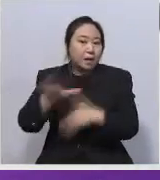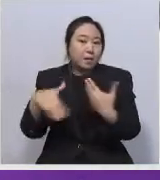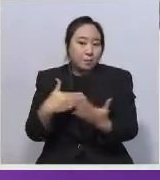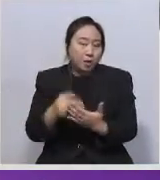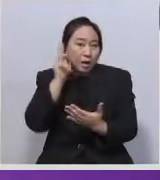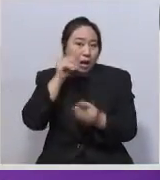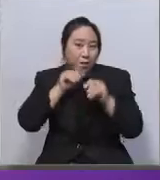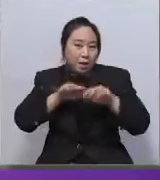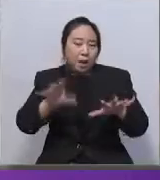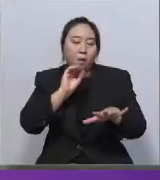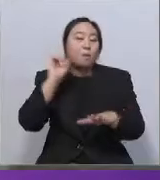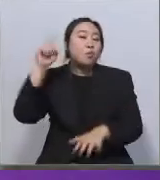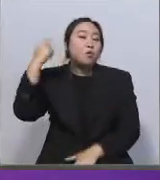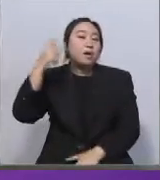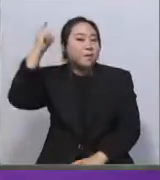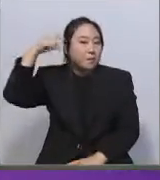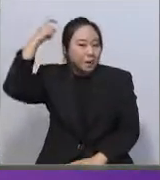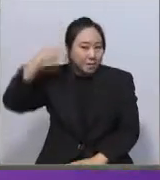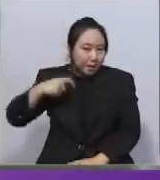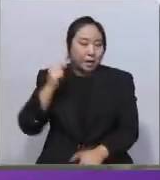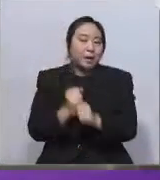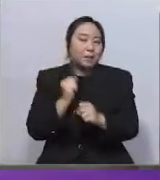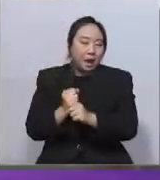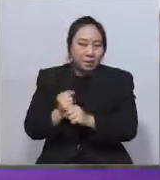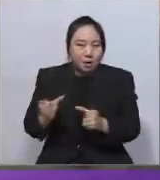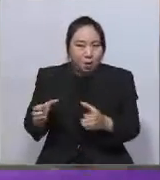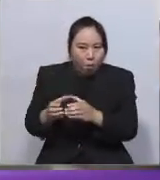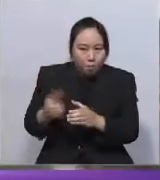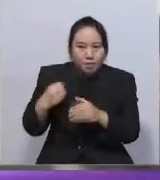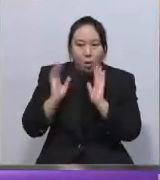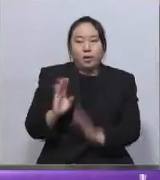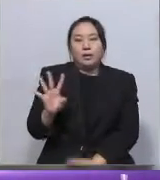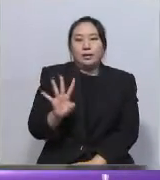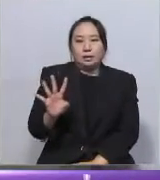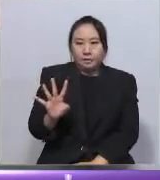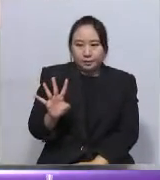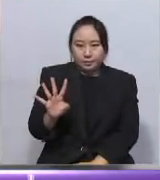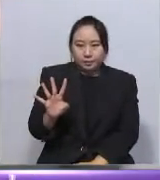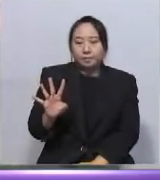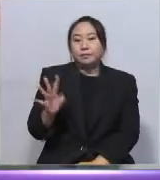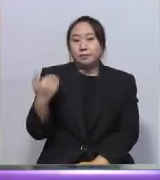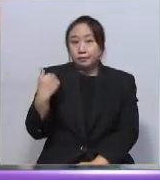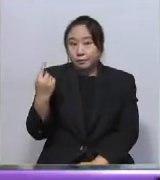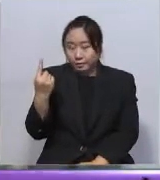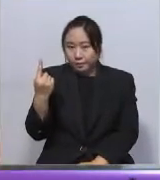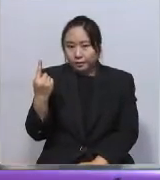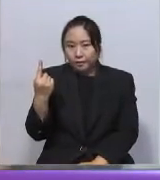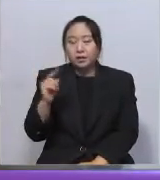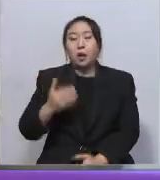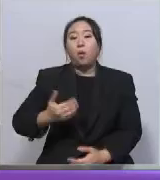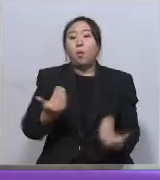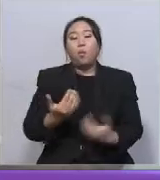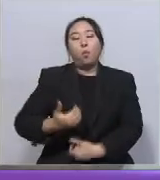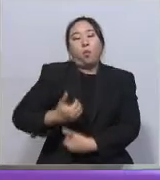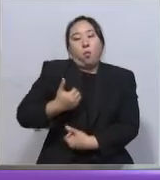ายงานข่าวบอกว่าเป็นกลุ่มหญิงชาวเมียนมาแล้วก็ทำงานร่วมกันเป็นทีมมีกันอยู่4คนค่ะ1ในนั้นเนี่ยบอกว่าอุ้ม